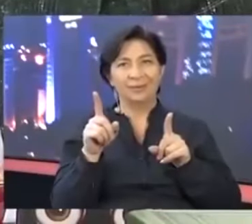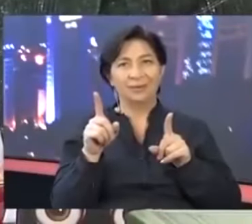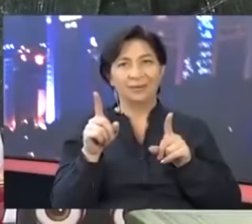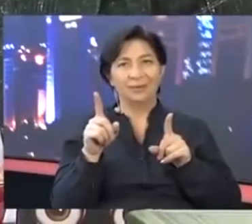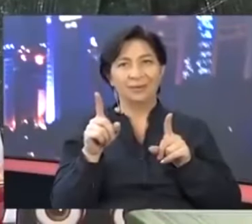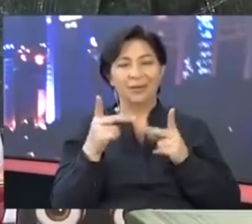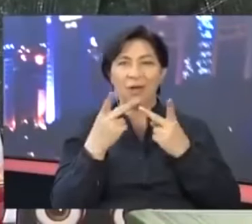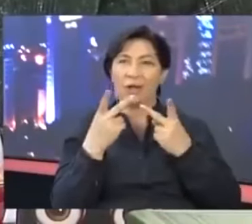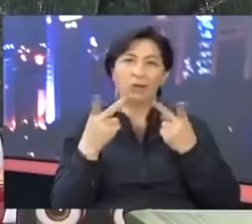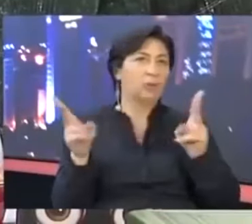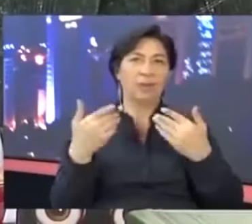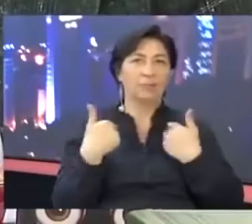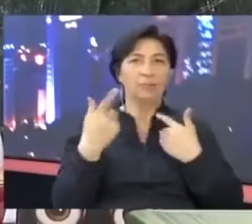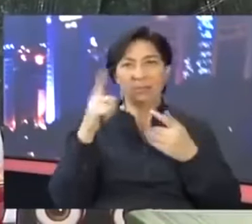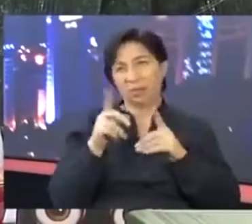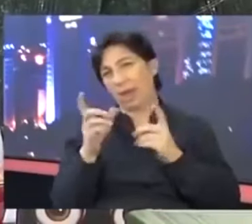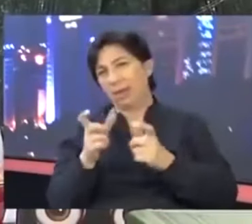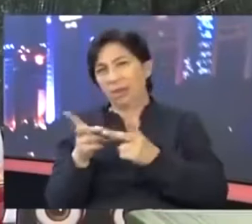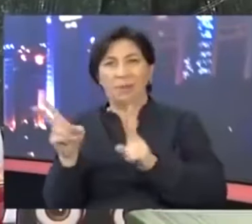farklı açabilirim mesela